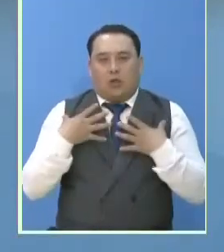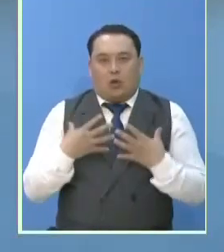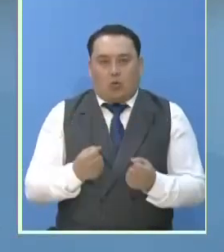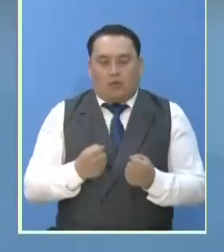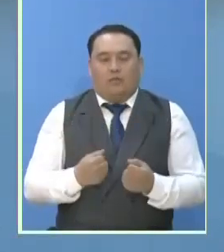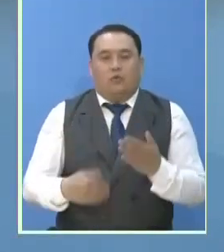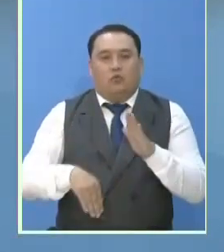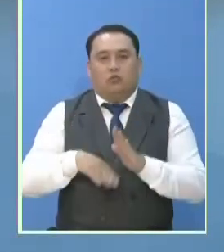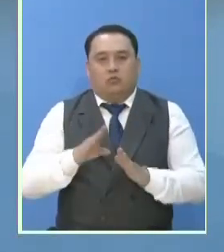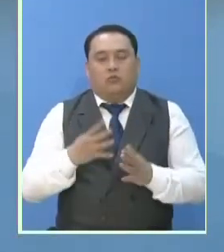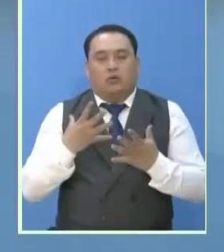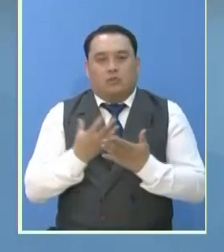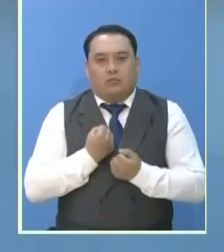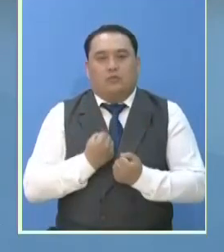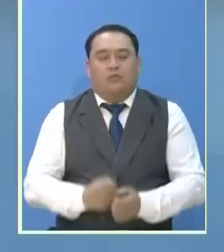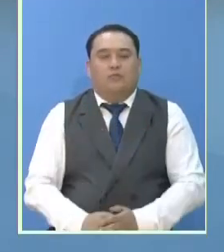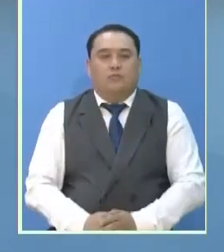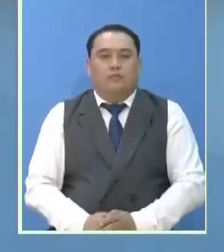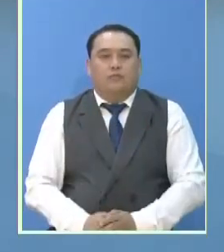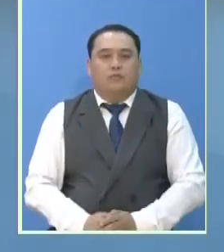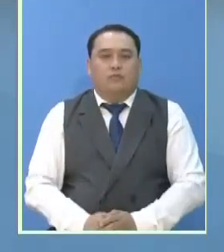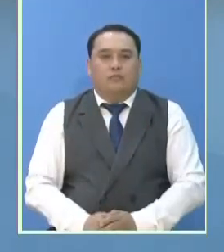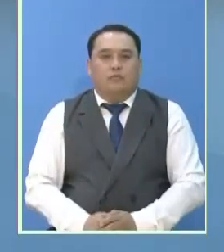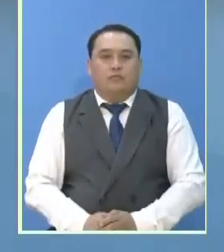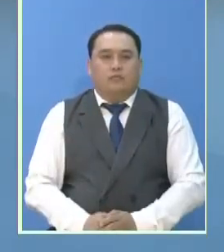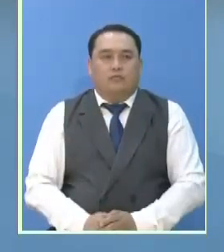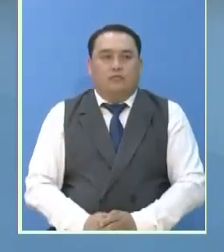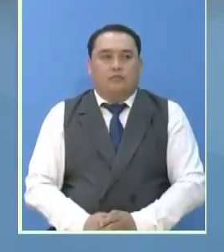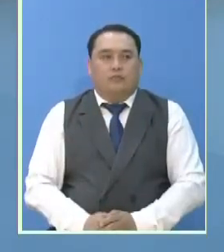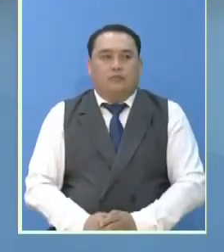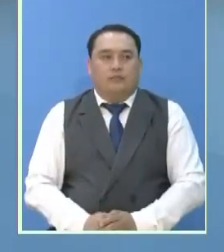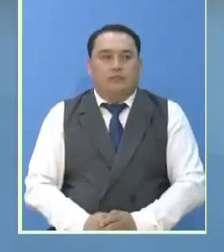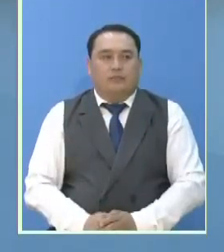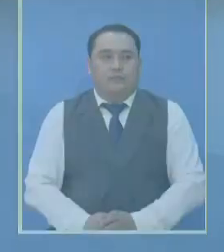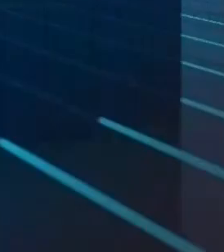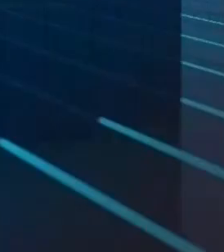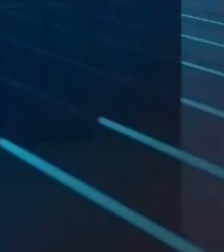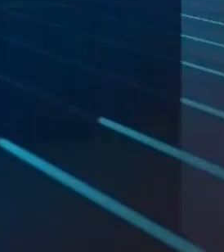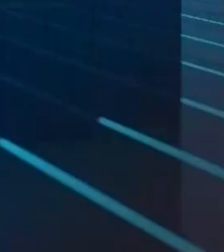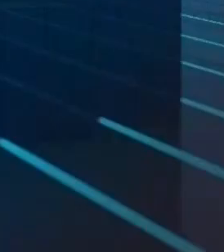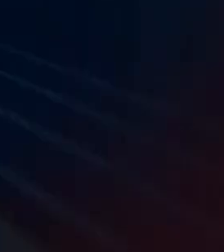и всего самого наилучшего. До следующих встреч в прямом эфире телеканала ЖТСУ в программе «Сегодня». До свидания.